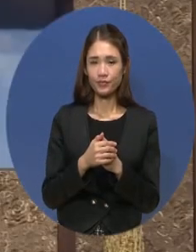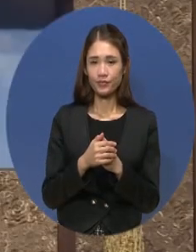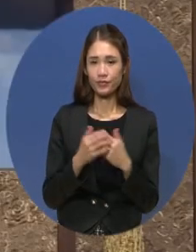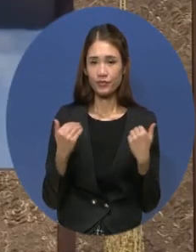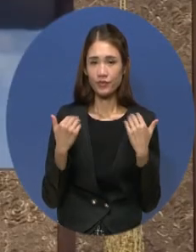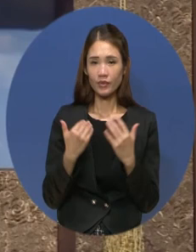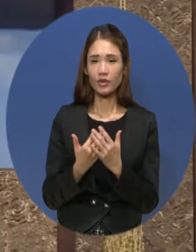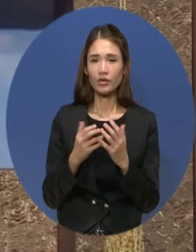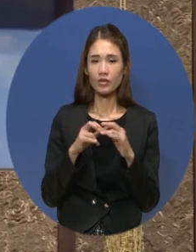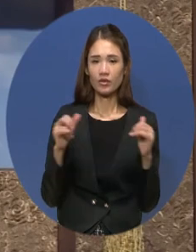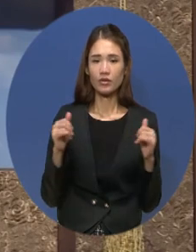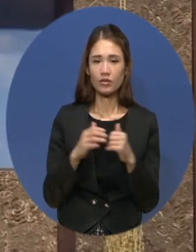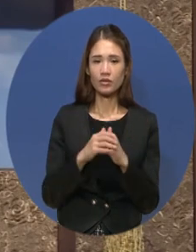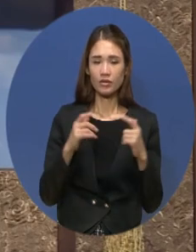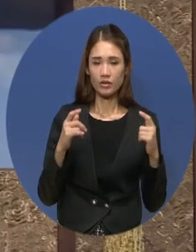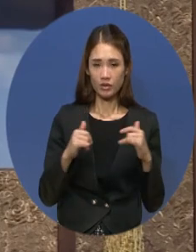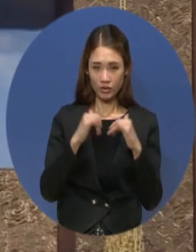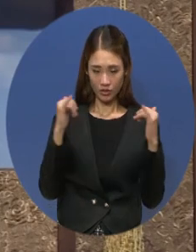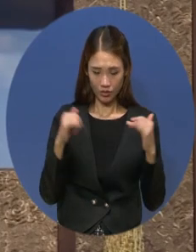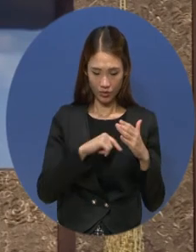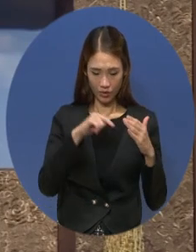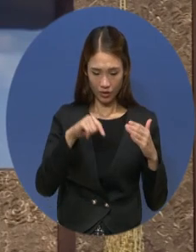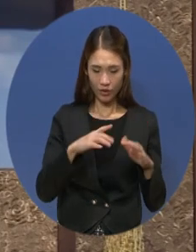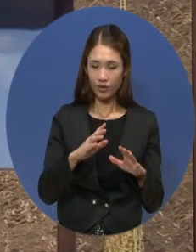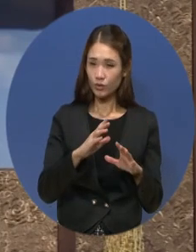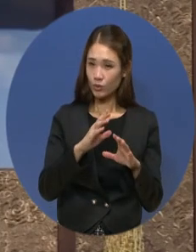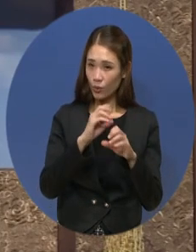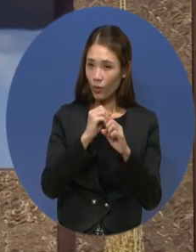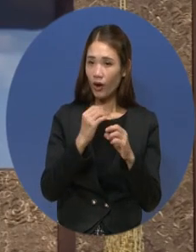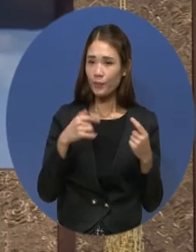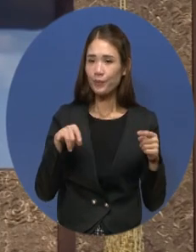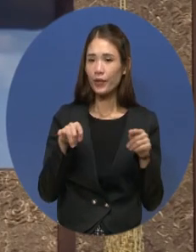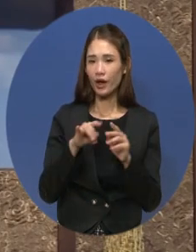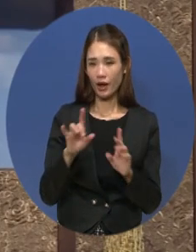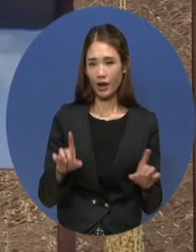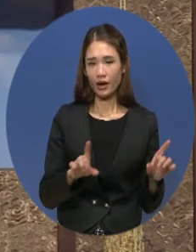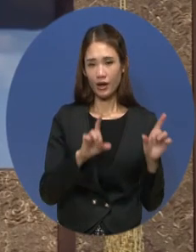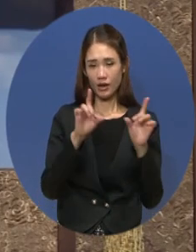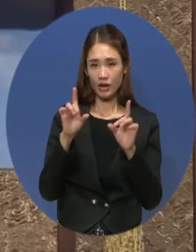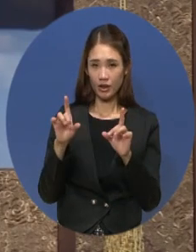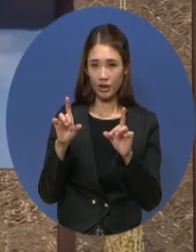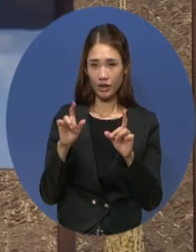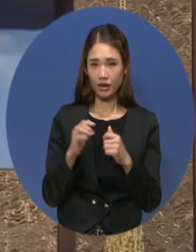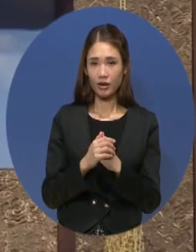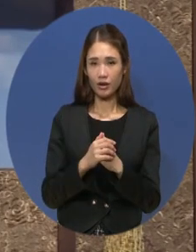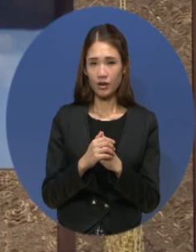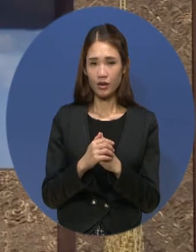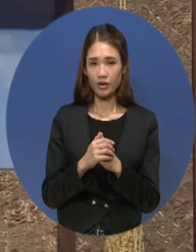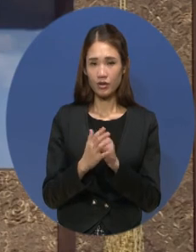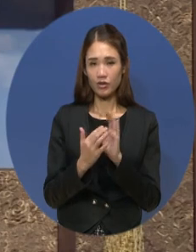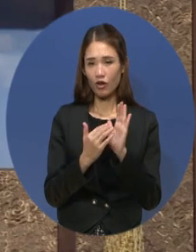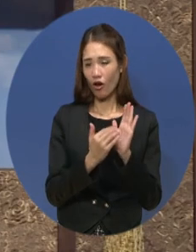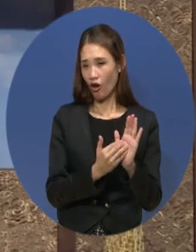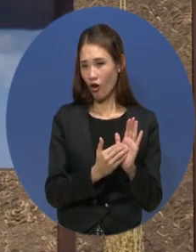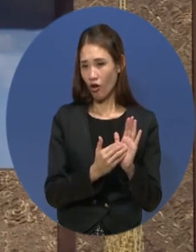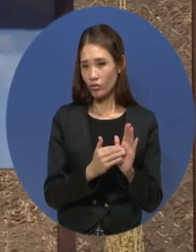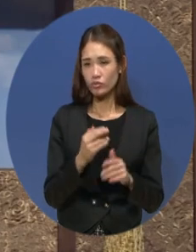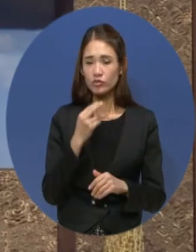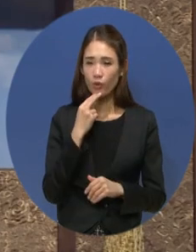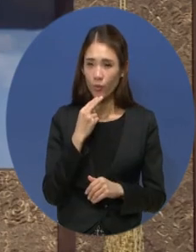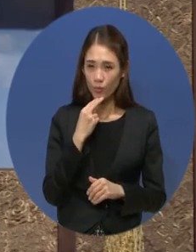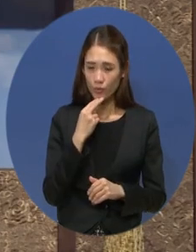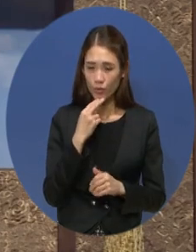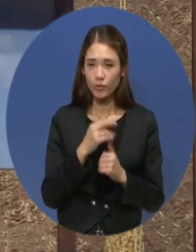그리고 발달장애인 분들이 지역사회에서 통합적으로 살아 가기를 거부 하시는 분들은 없으세요 거